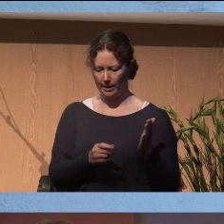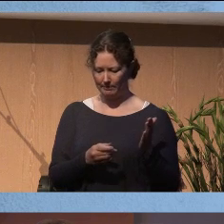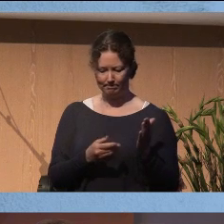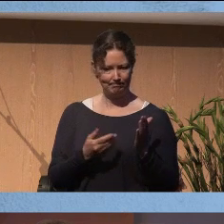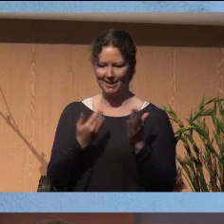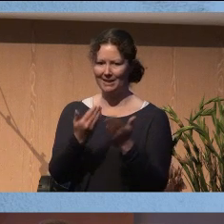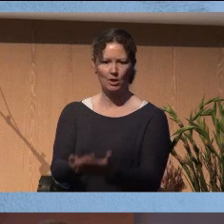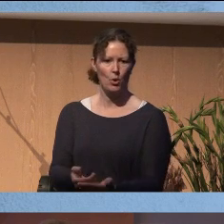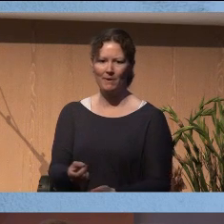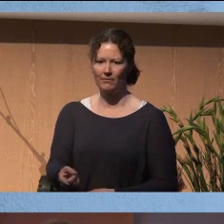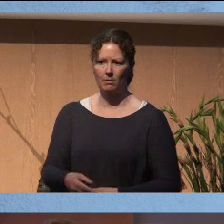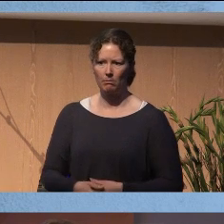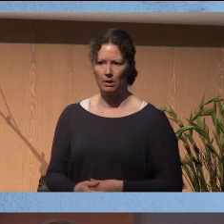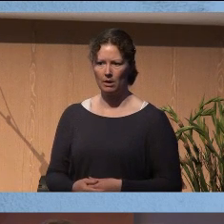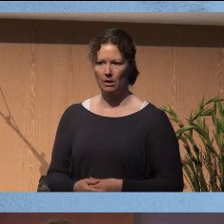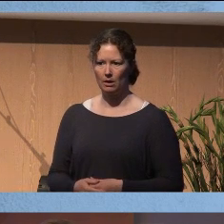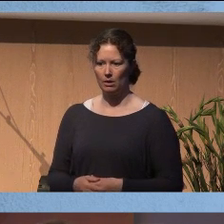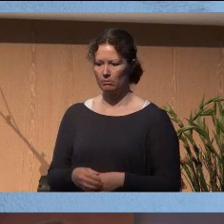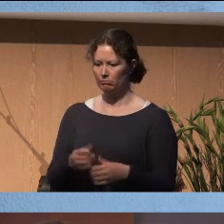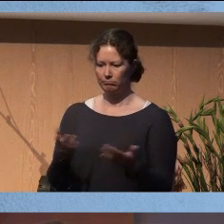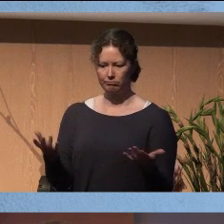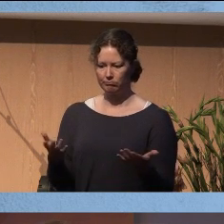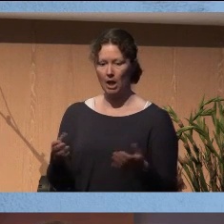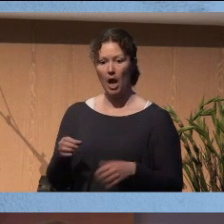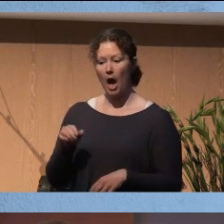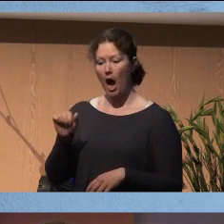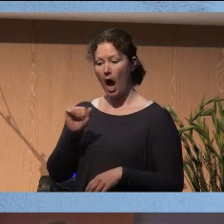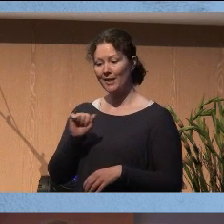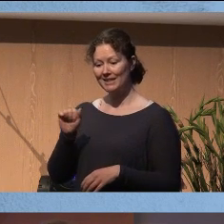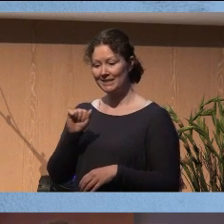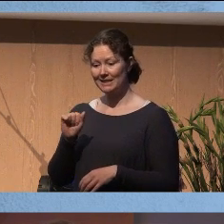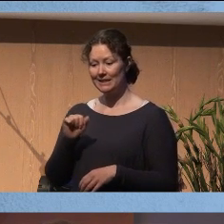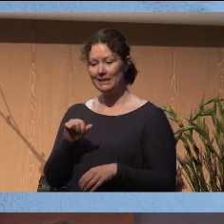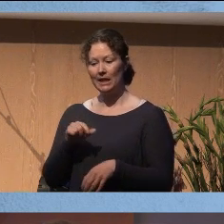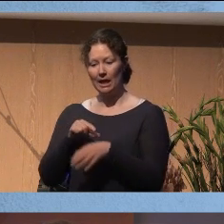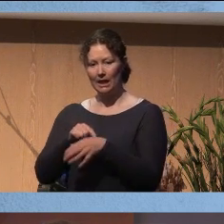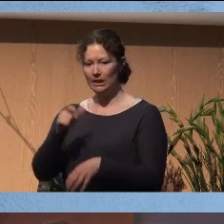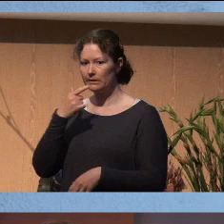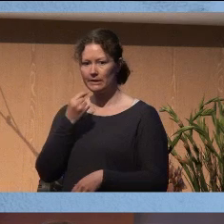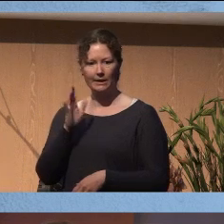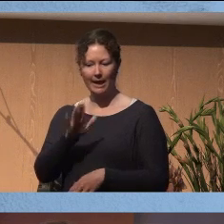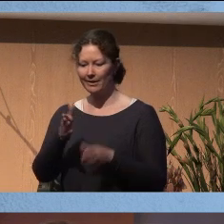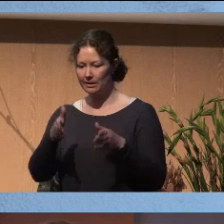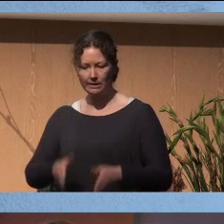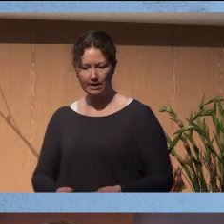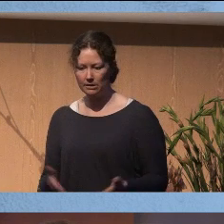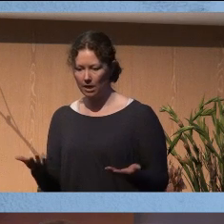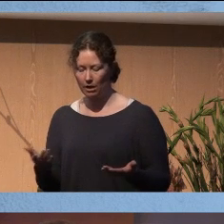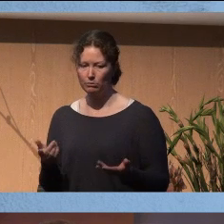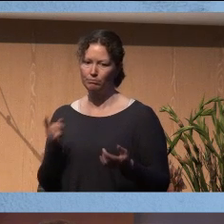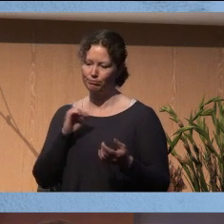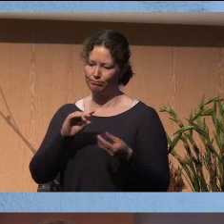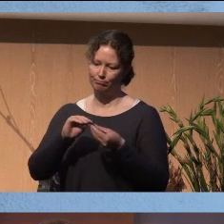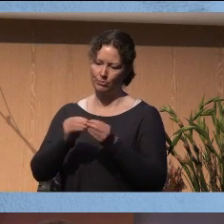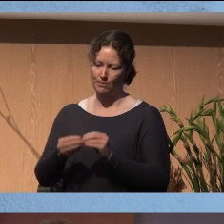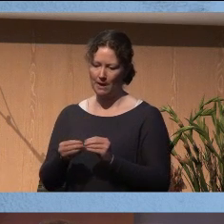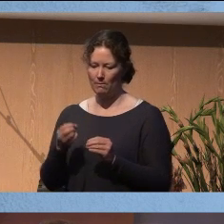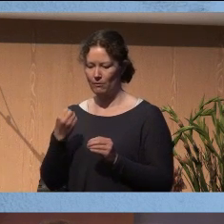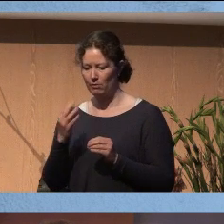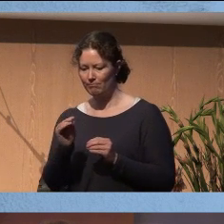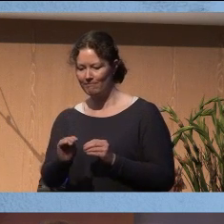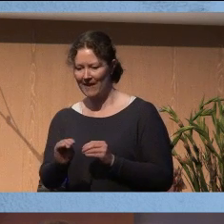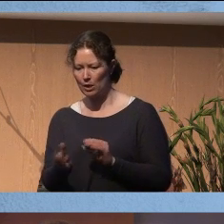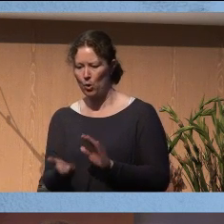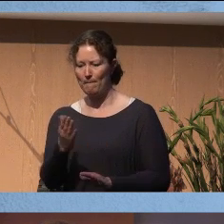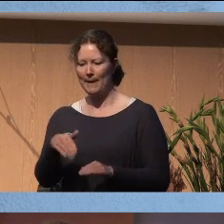sykehuset. Hvorfor var det ingen som visste? Anestesilegen kjente ikke hennes tilstand, og det ble problemer med å få vekket henne etter